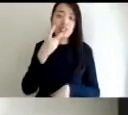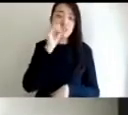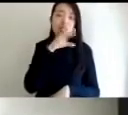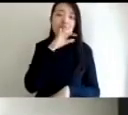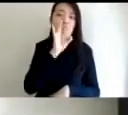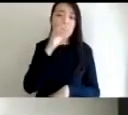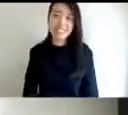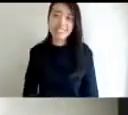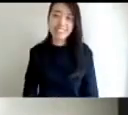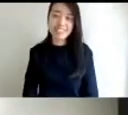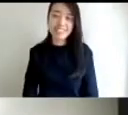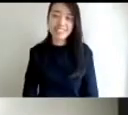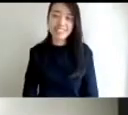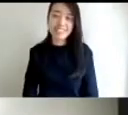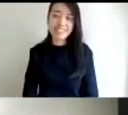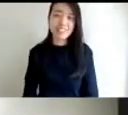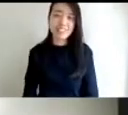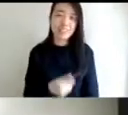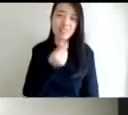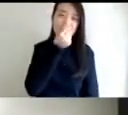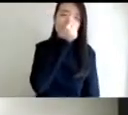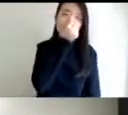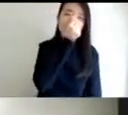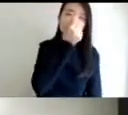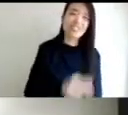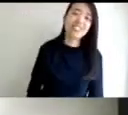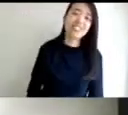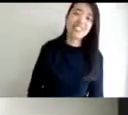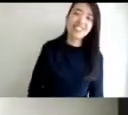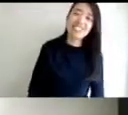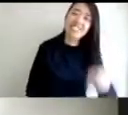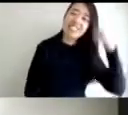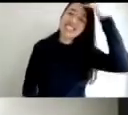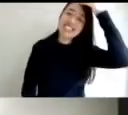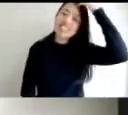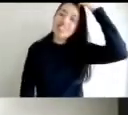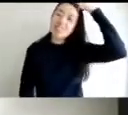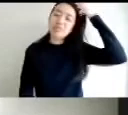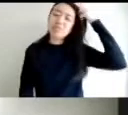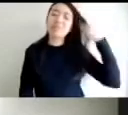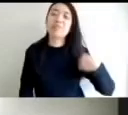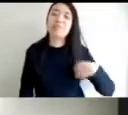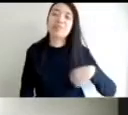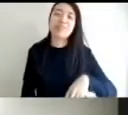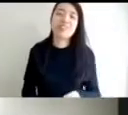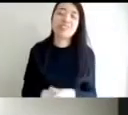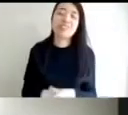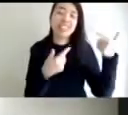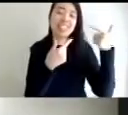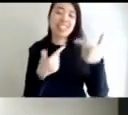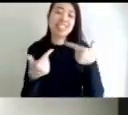先。 係啊。 今次應該夾啦，係咪？咁我哋咧就繼續。